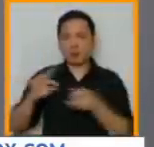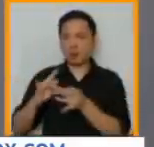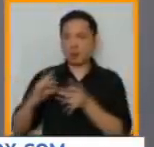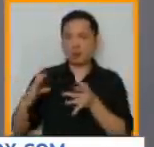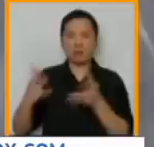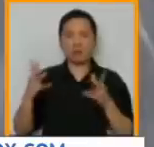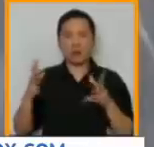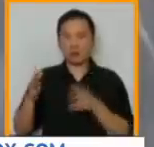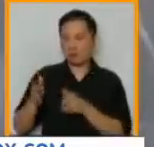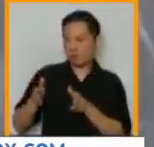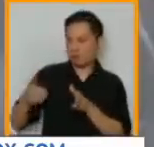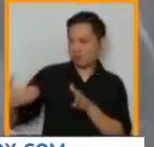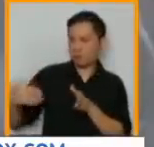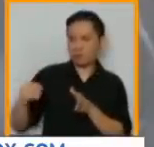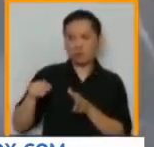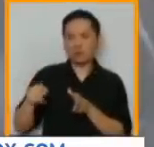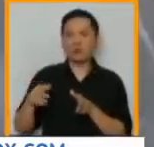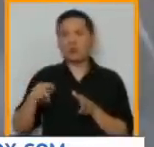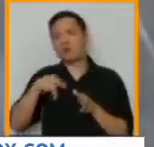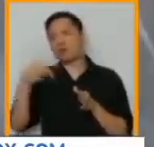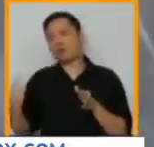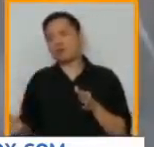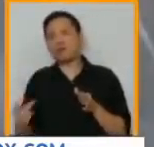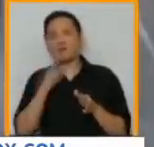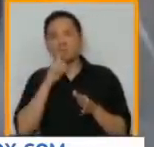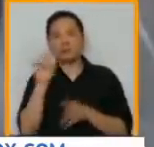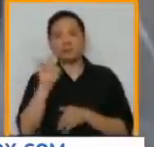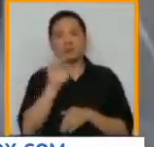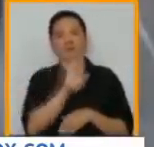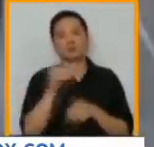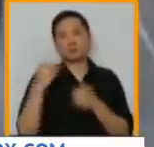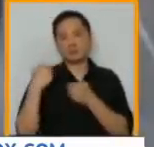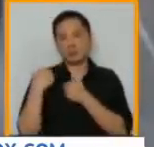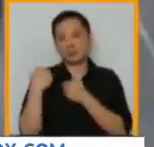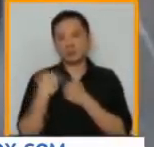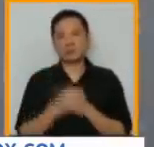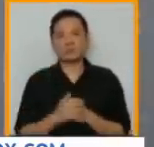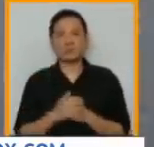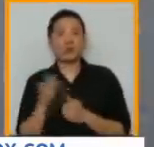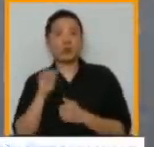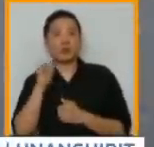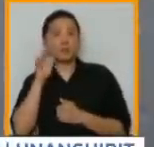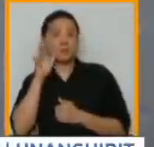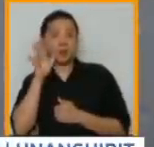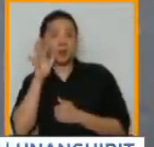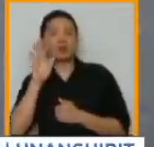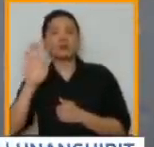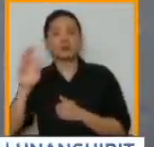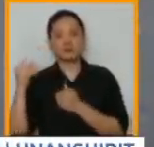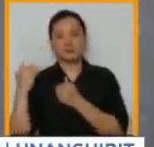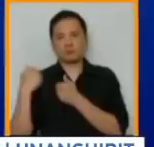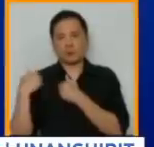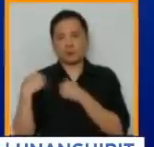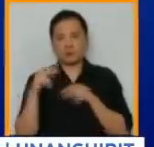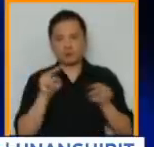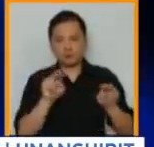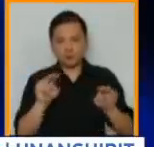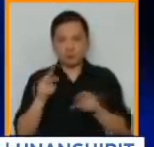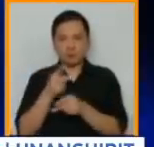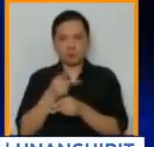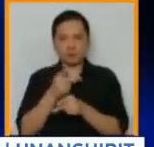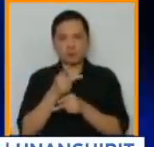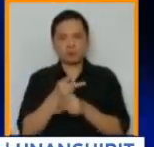ng mga otoridad na obligasyon din ng mga magulang na bantayan ang mga bata sa lahat ng oras.